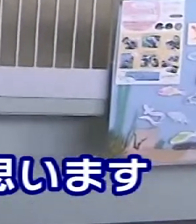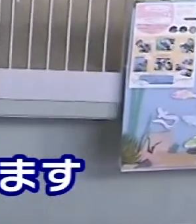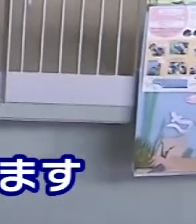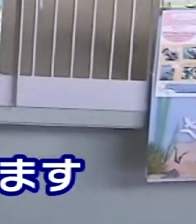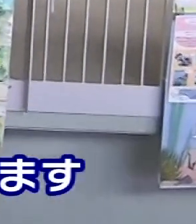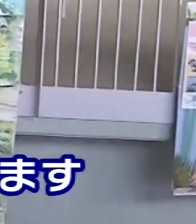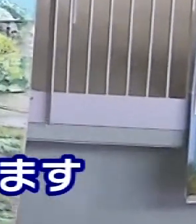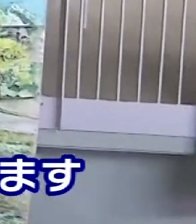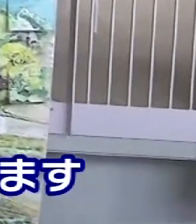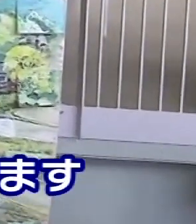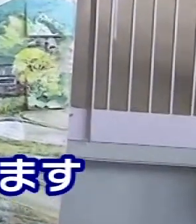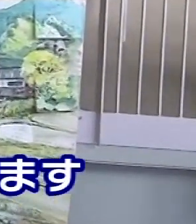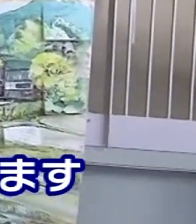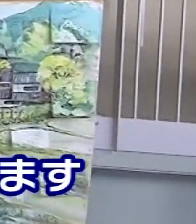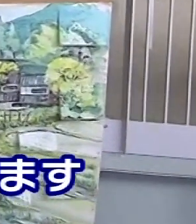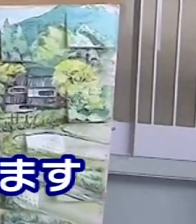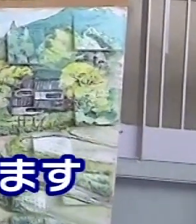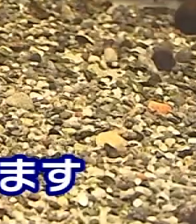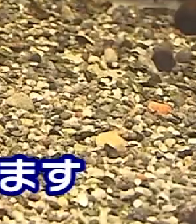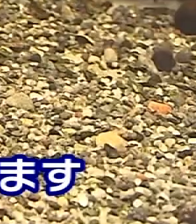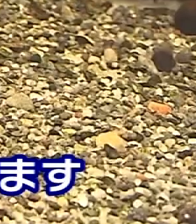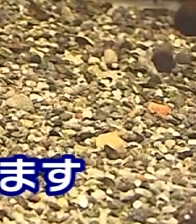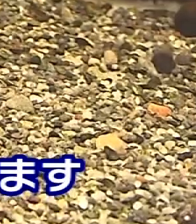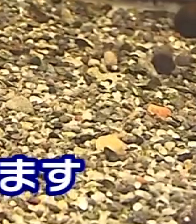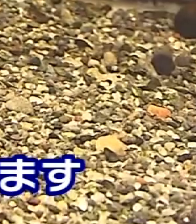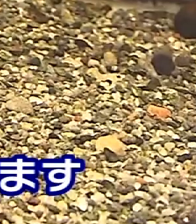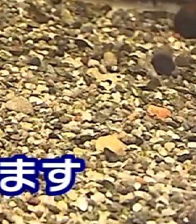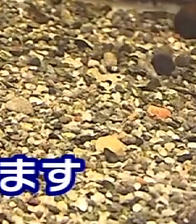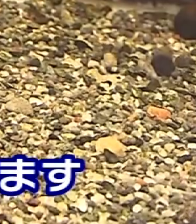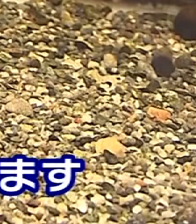。好奇心持ってね、いろんな